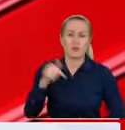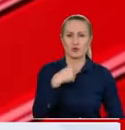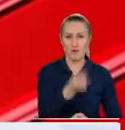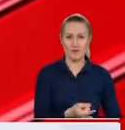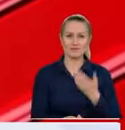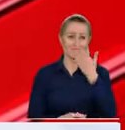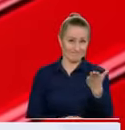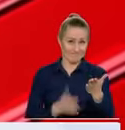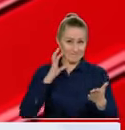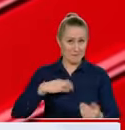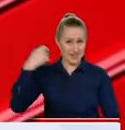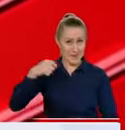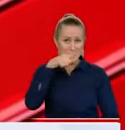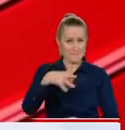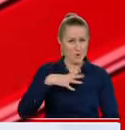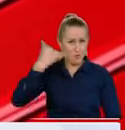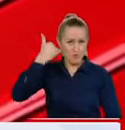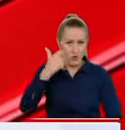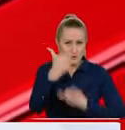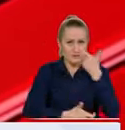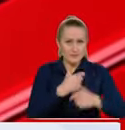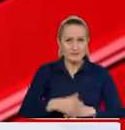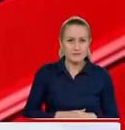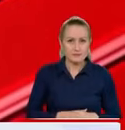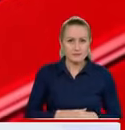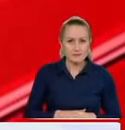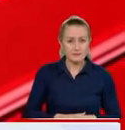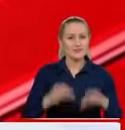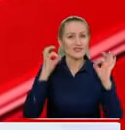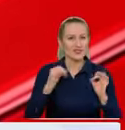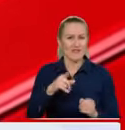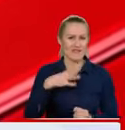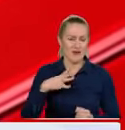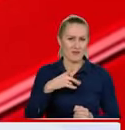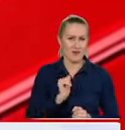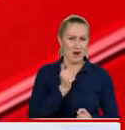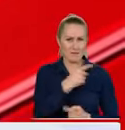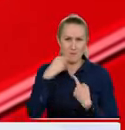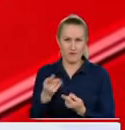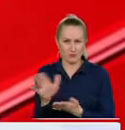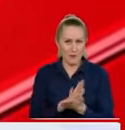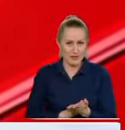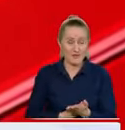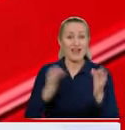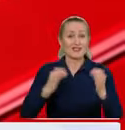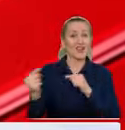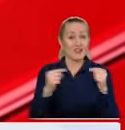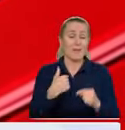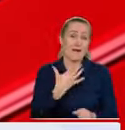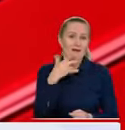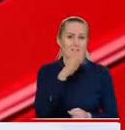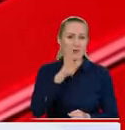prezydencie, popełnił pan wielki błąd. Dzisiaj wypada przeprosić i mam nadzieję, że podczas tej debaty pan